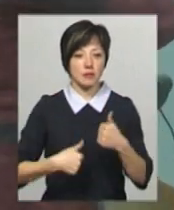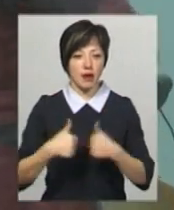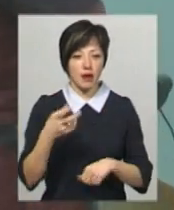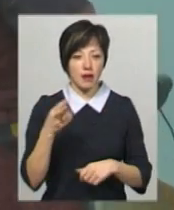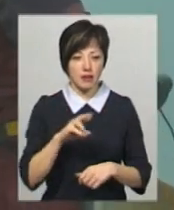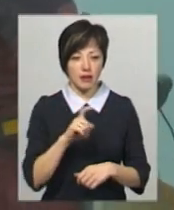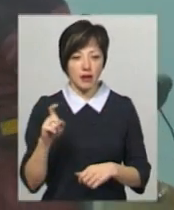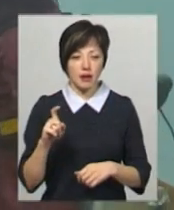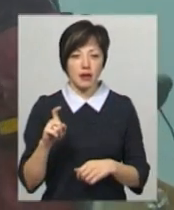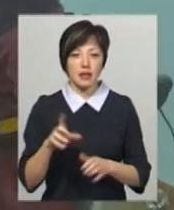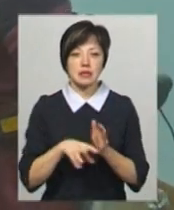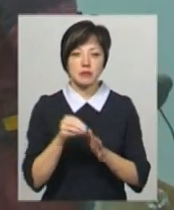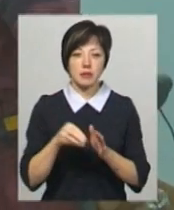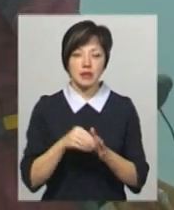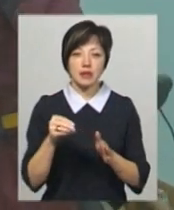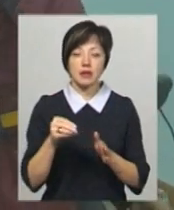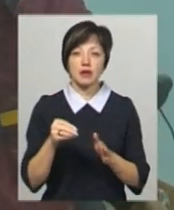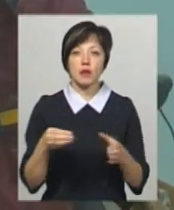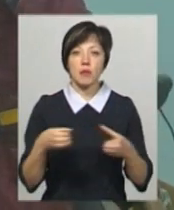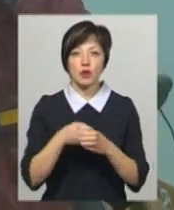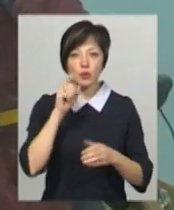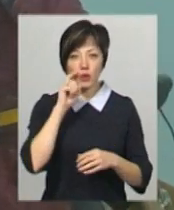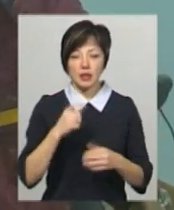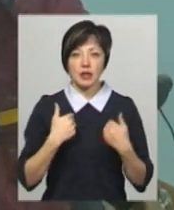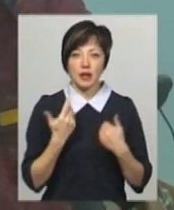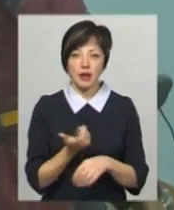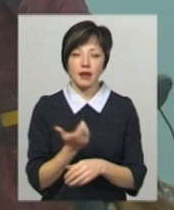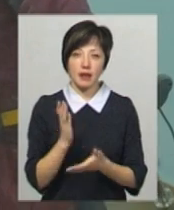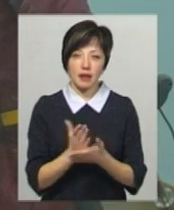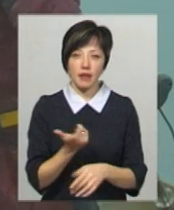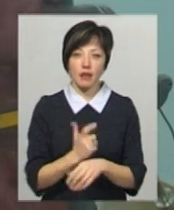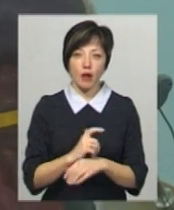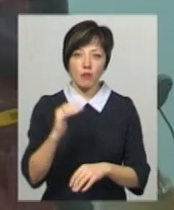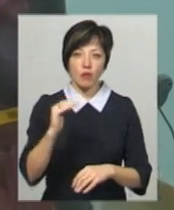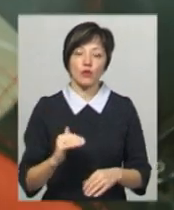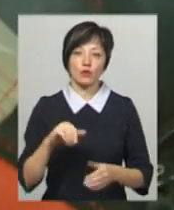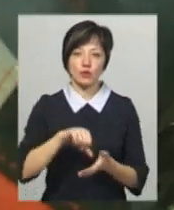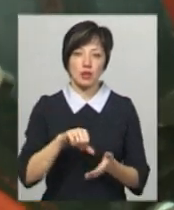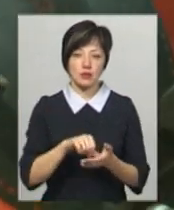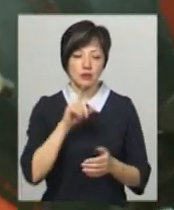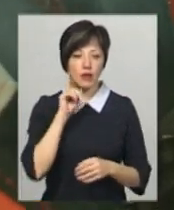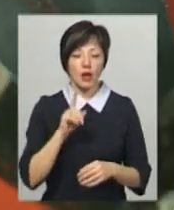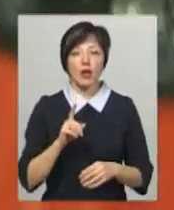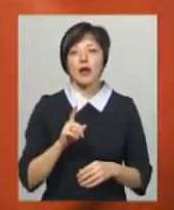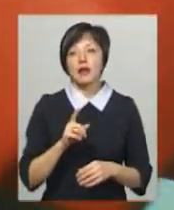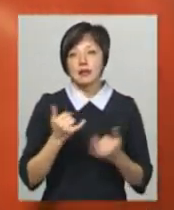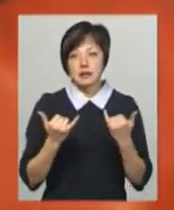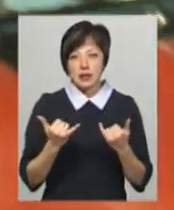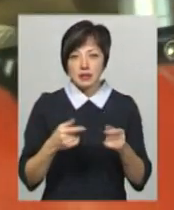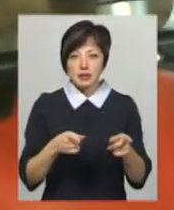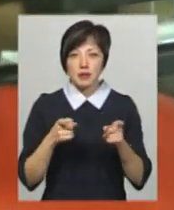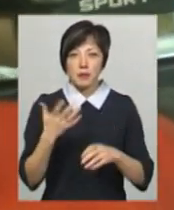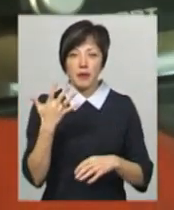У збірні України я є наймолодшою спортсменкою. Крістіна Гілевич зараз стріляє